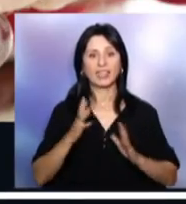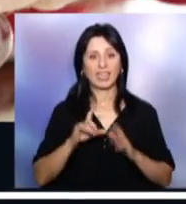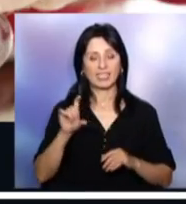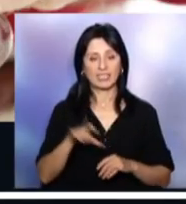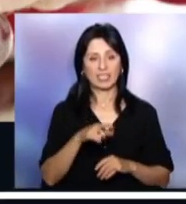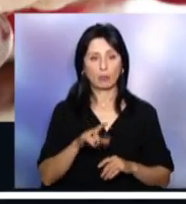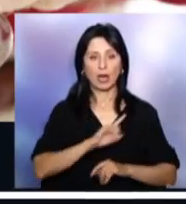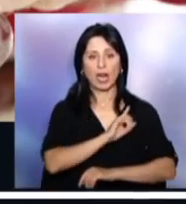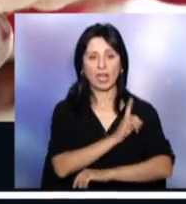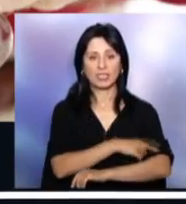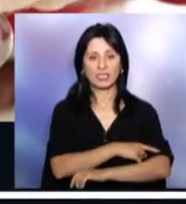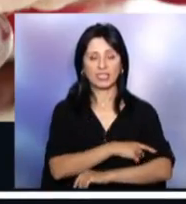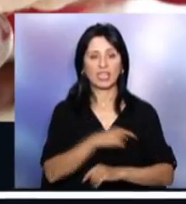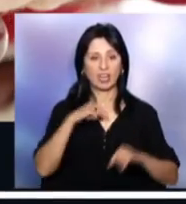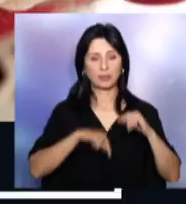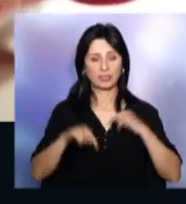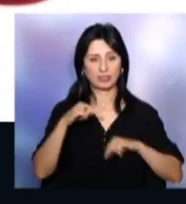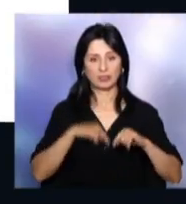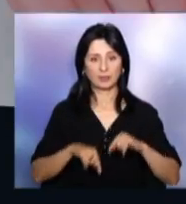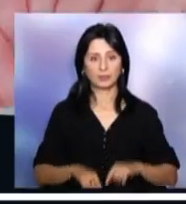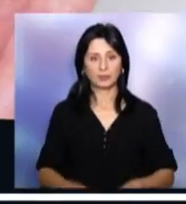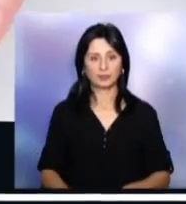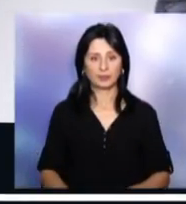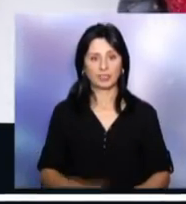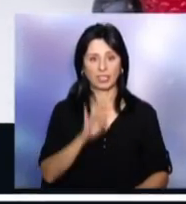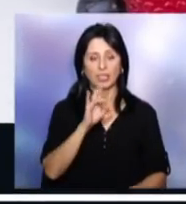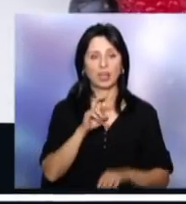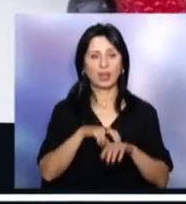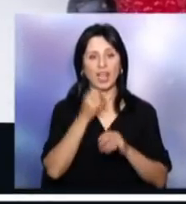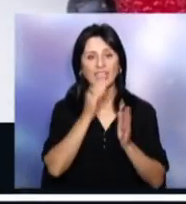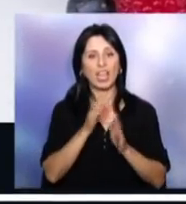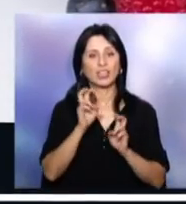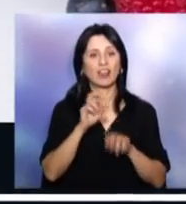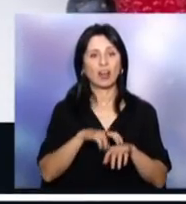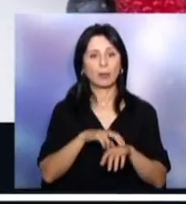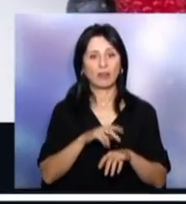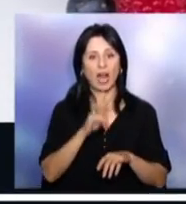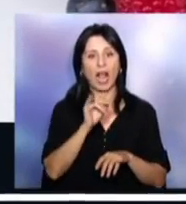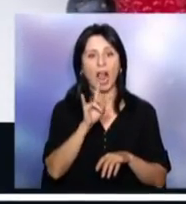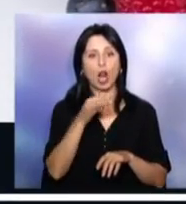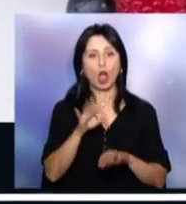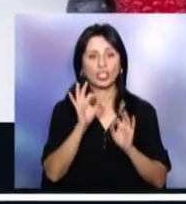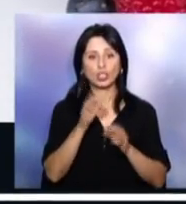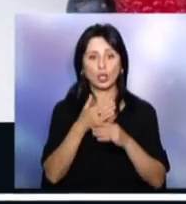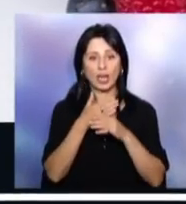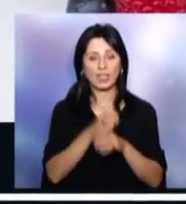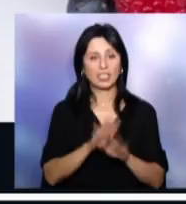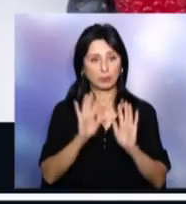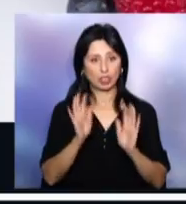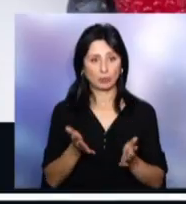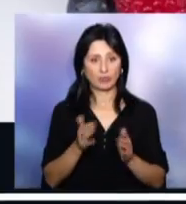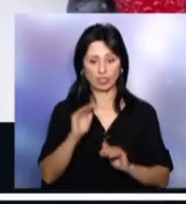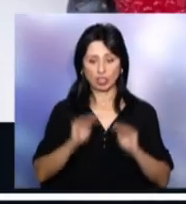წყარო, აძლიერებს იმუნურ სისტემას. ნუტრიციოლოგების განმარტებით, კალორიების სწორად გადანაწილების